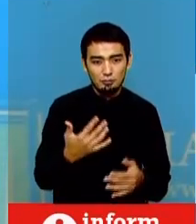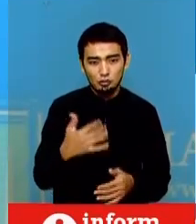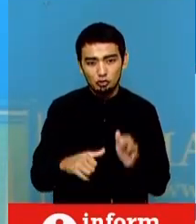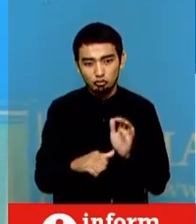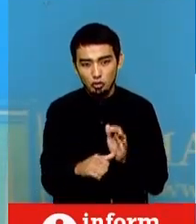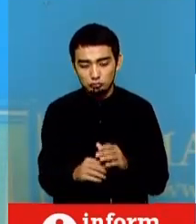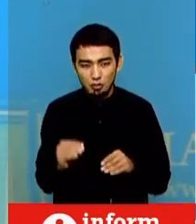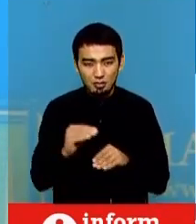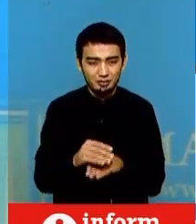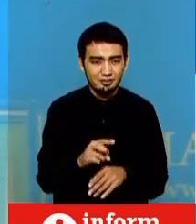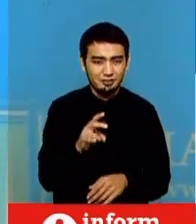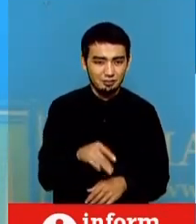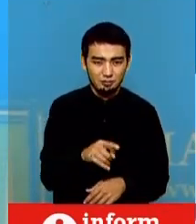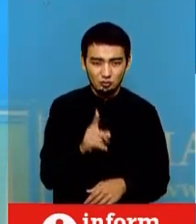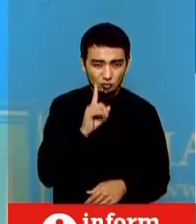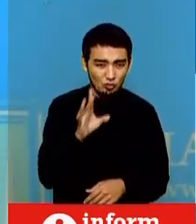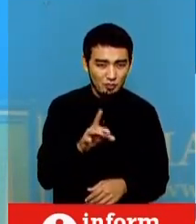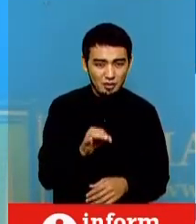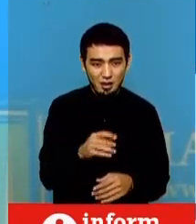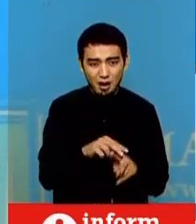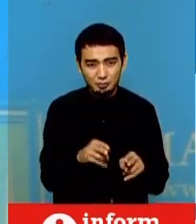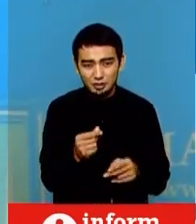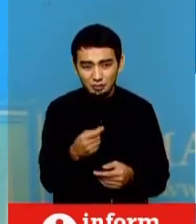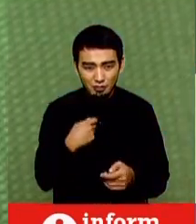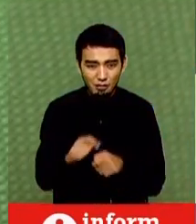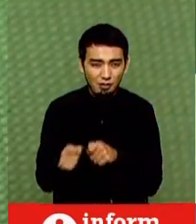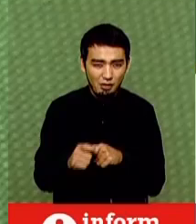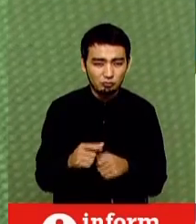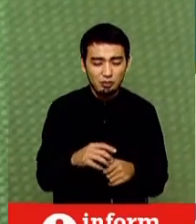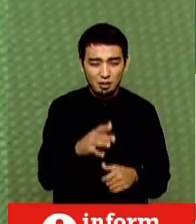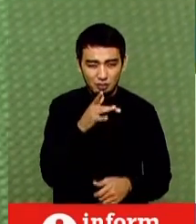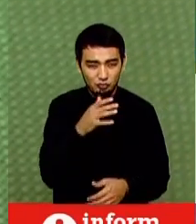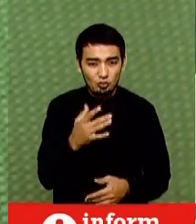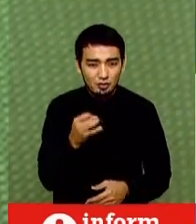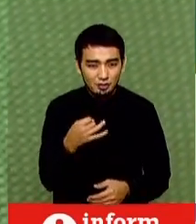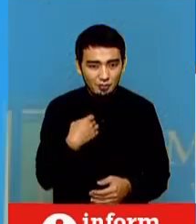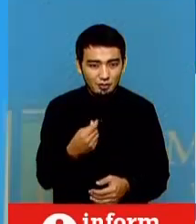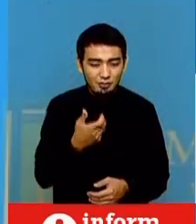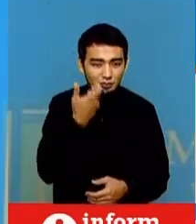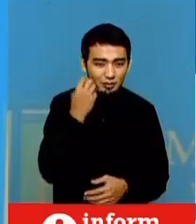сейчас, то, конечно, это неприемлемо. Заработать такие деньги там невозможно. Отбасыбанк